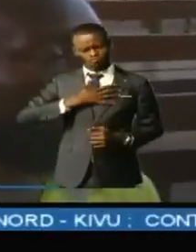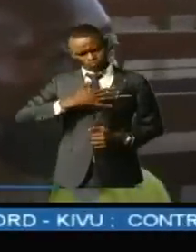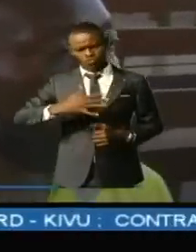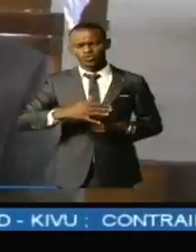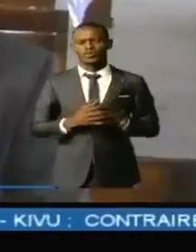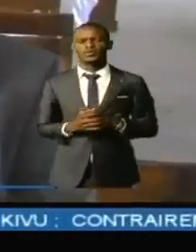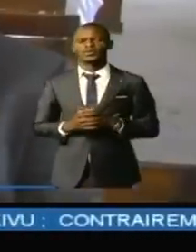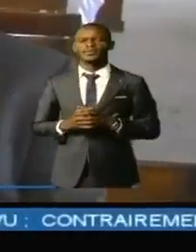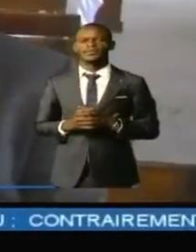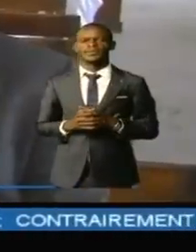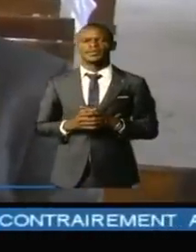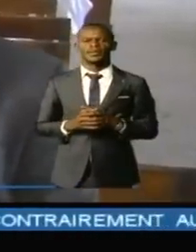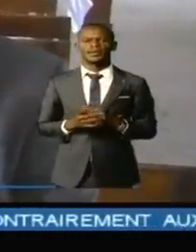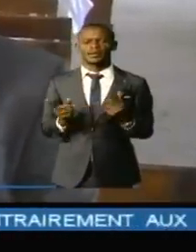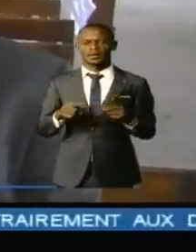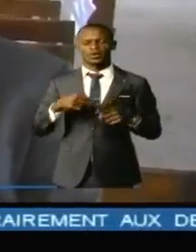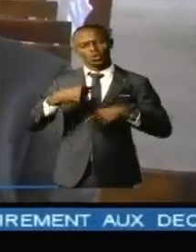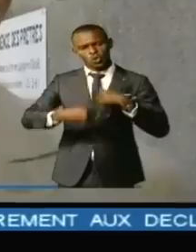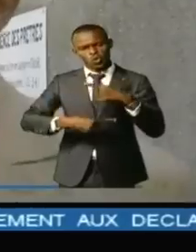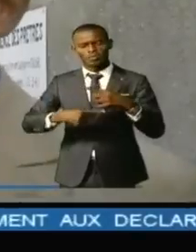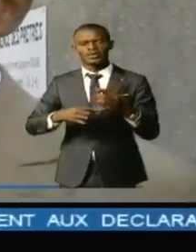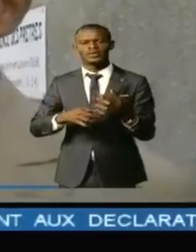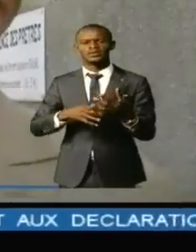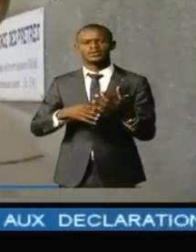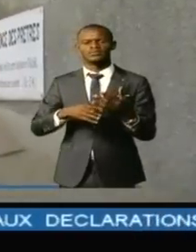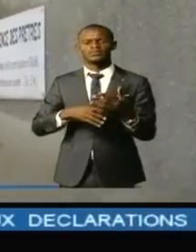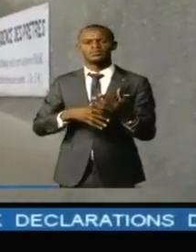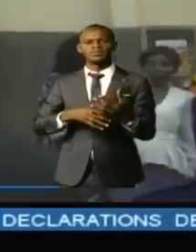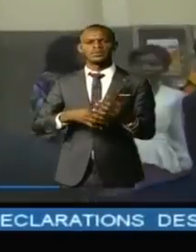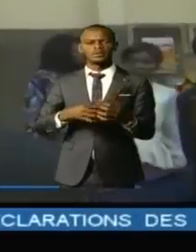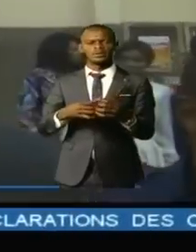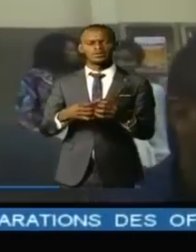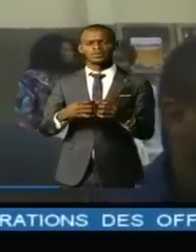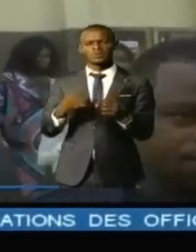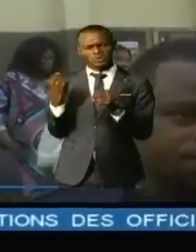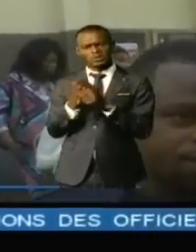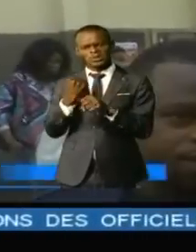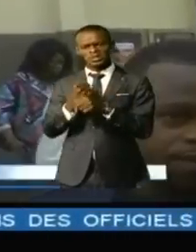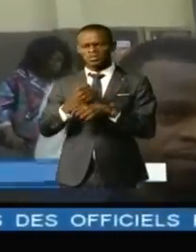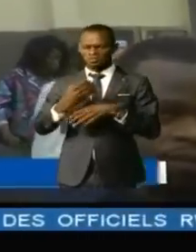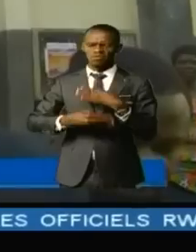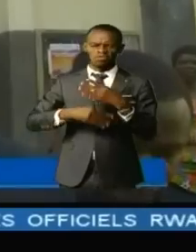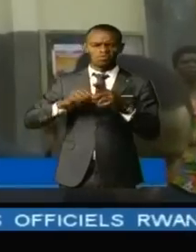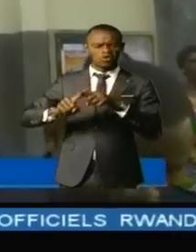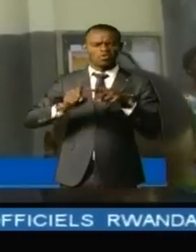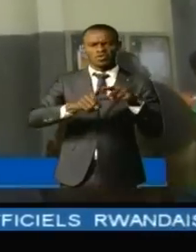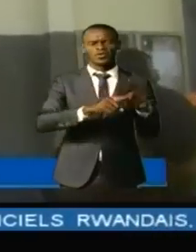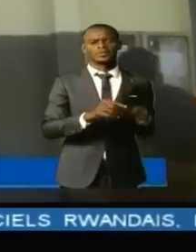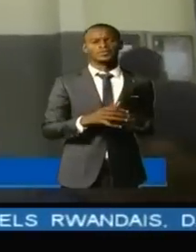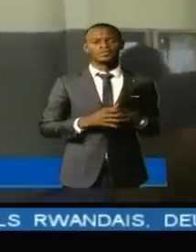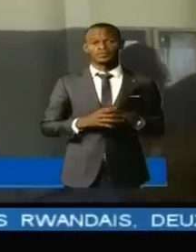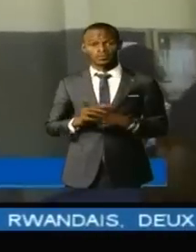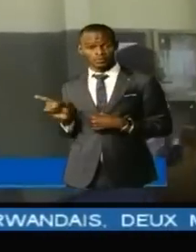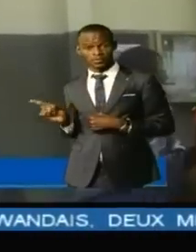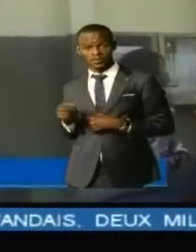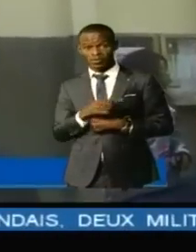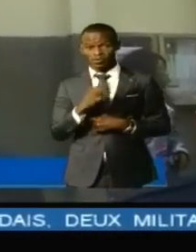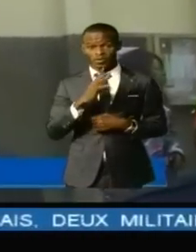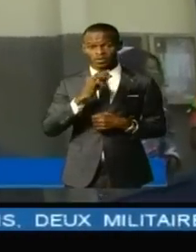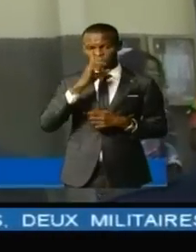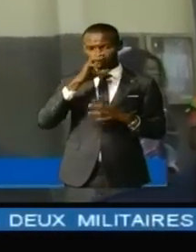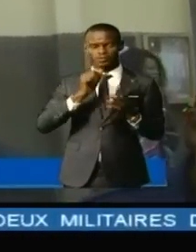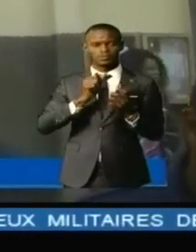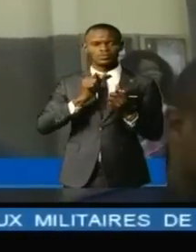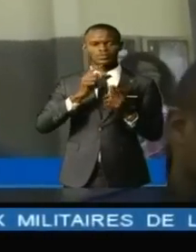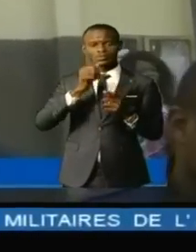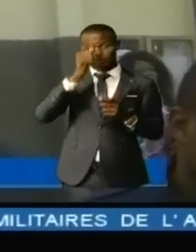lancé la Fondation Fonica pour l'entretien de route. Un grand homme, un leader. Avec les années 86, j'étais avec